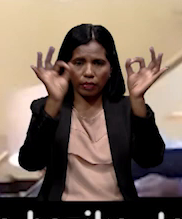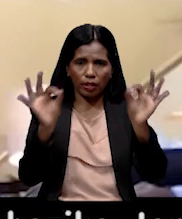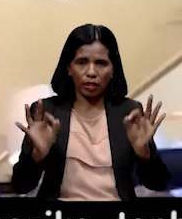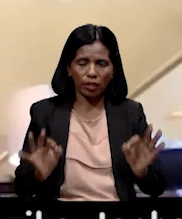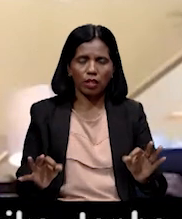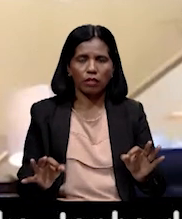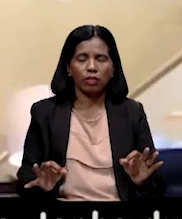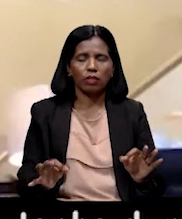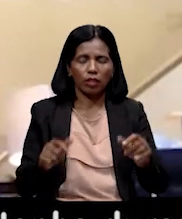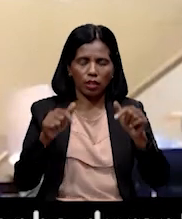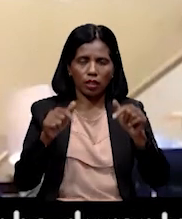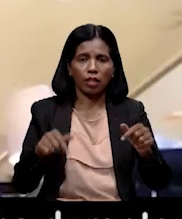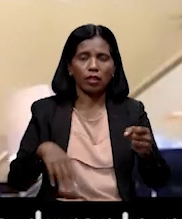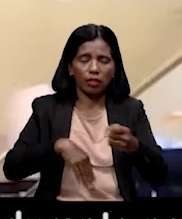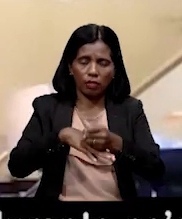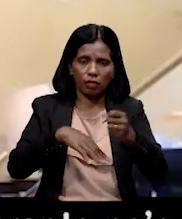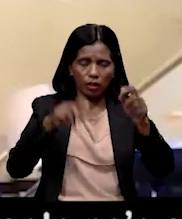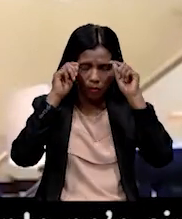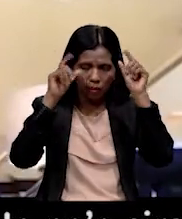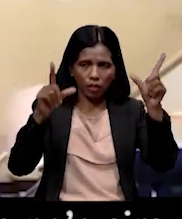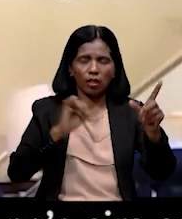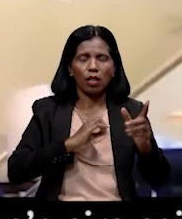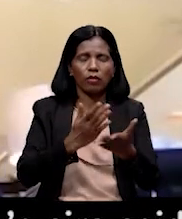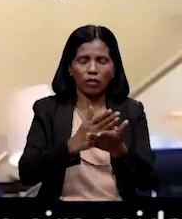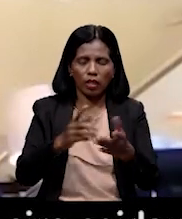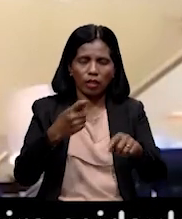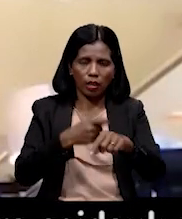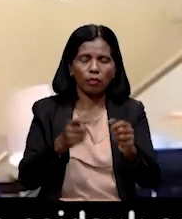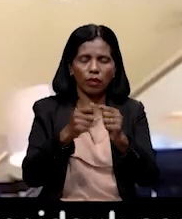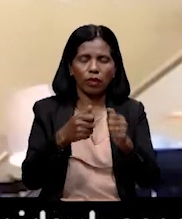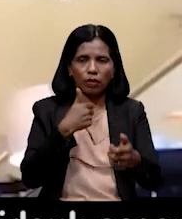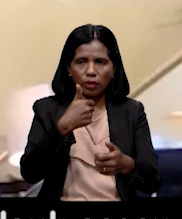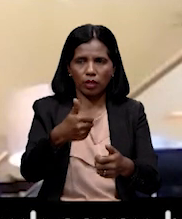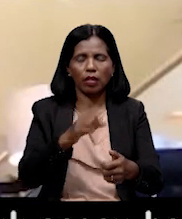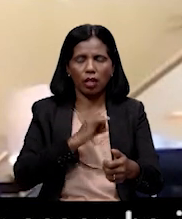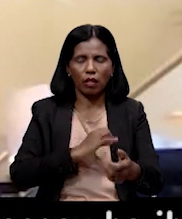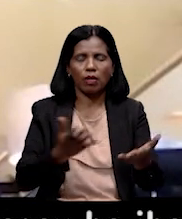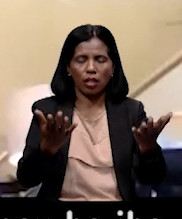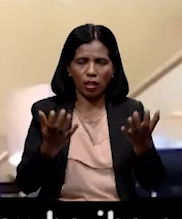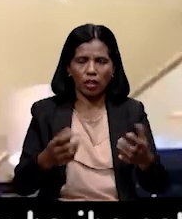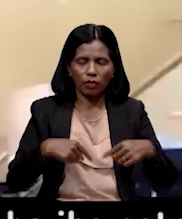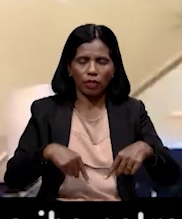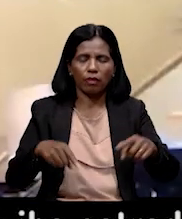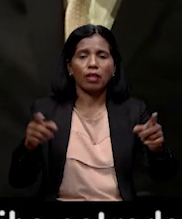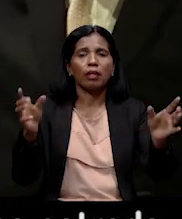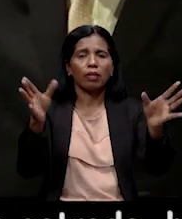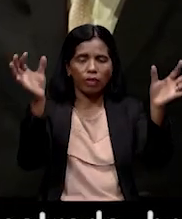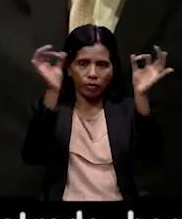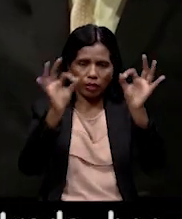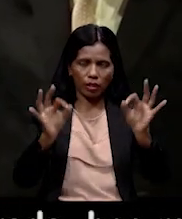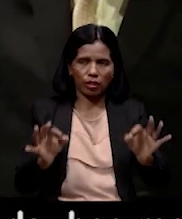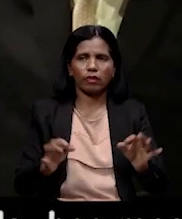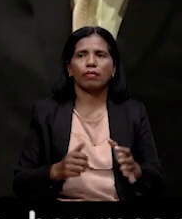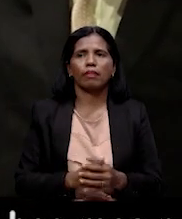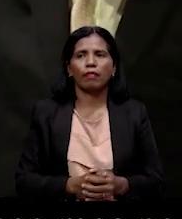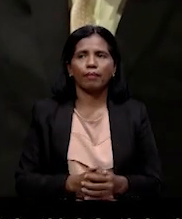principio carac au fahe tempo ho di dia cari, au disponibile a tu fila paliva va caer fale federazione ne. Ia